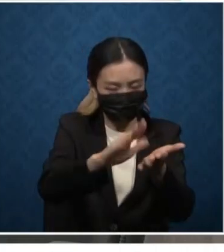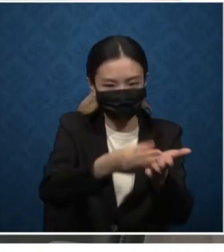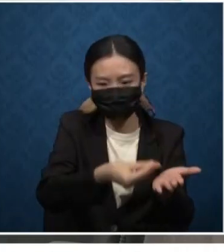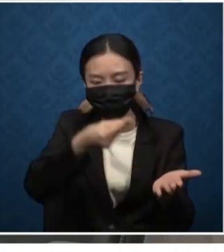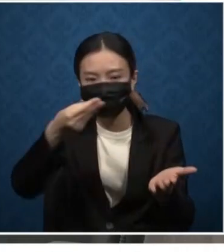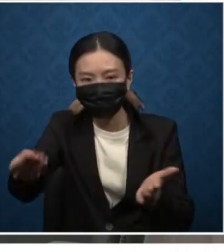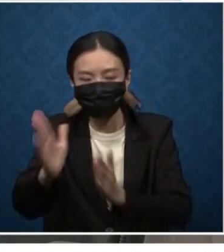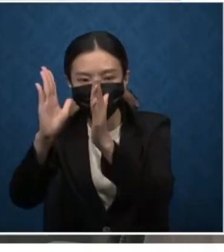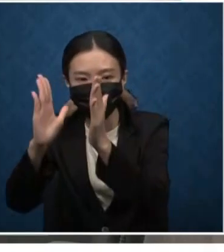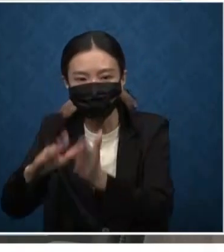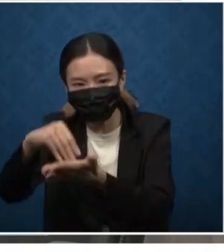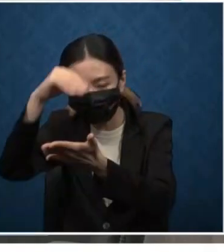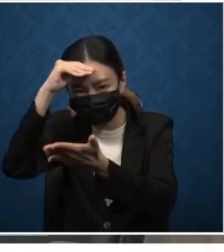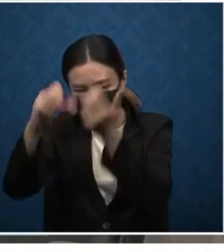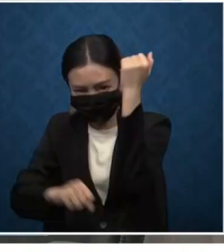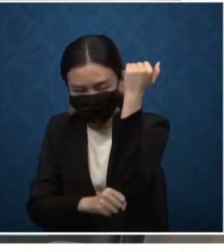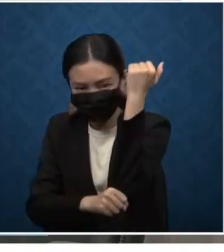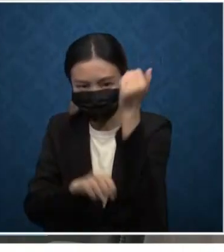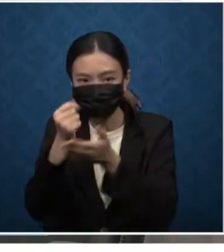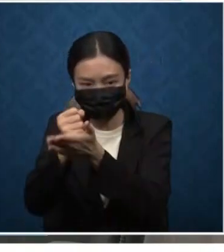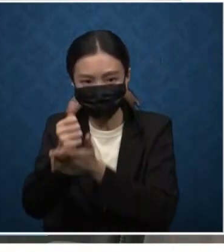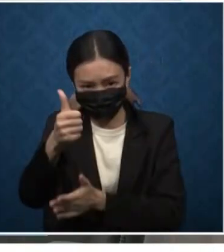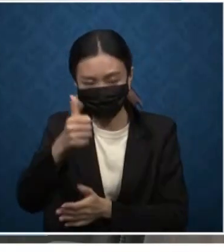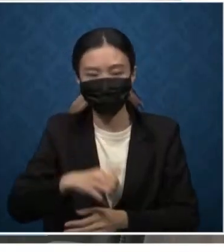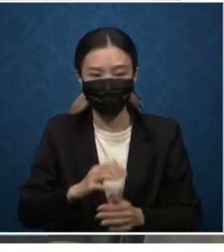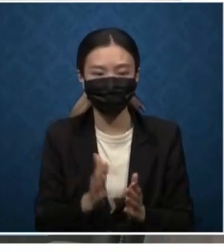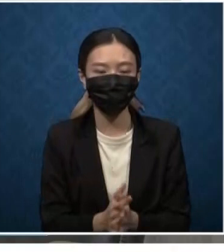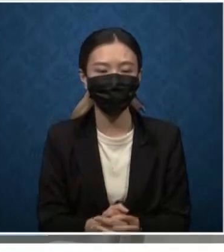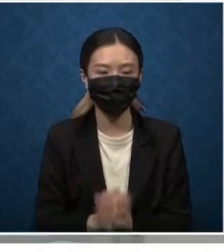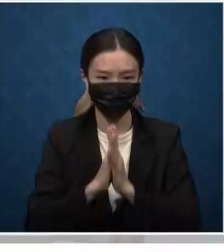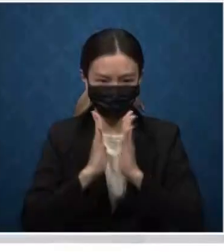ที่ยากไร้จริงๆช่วยด้านการศึกษาขอบคุณท่านประธานครับ